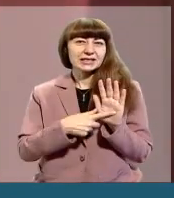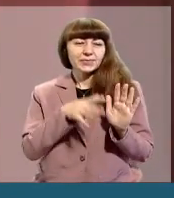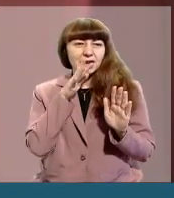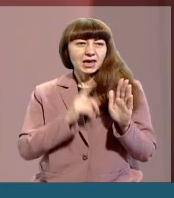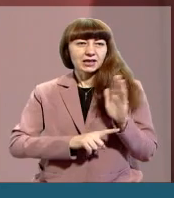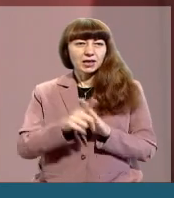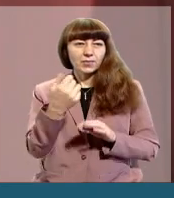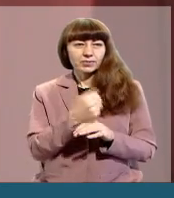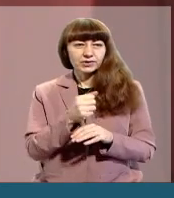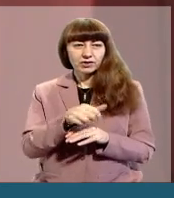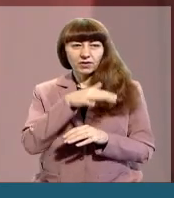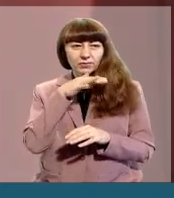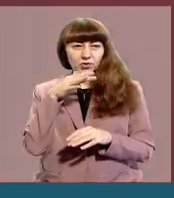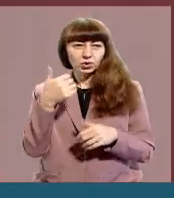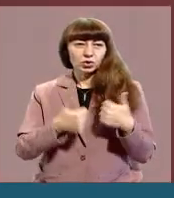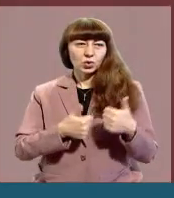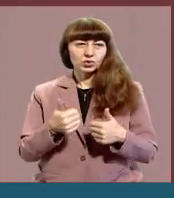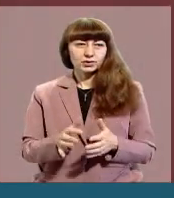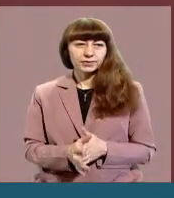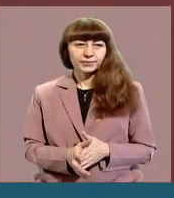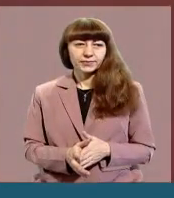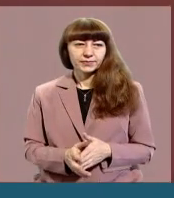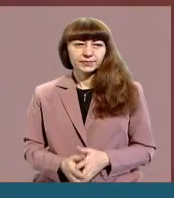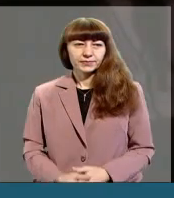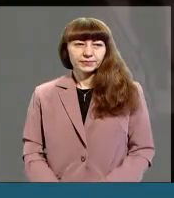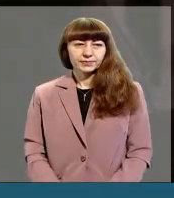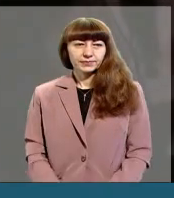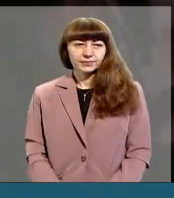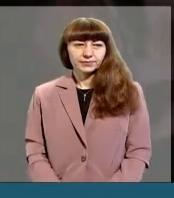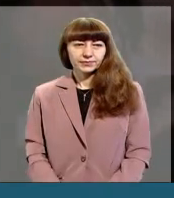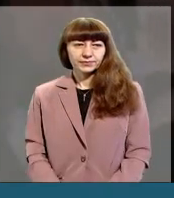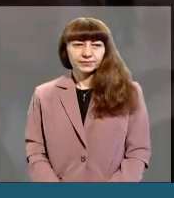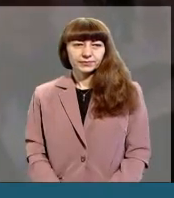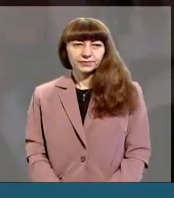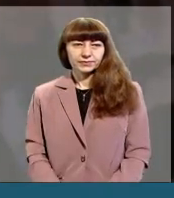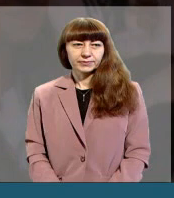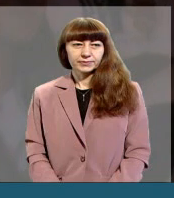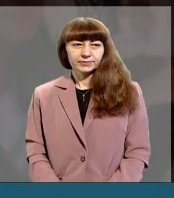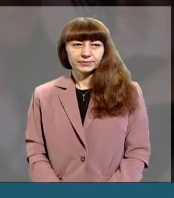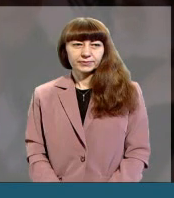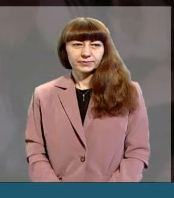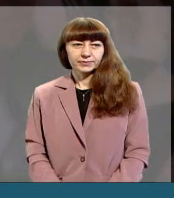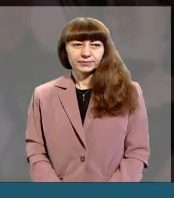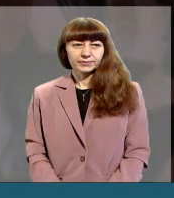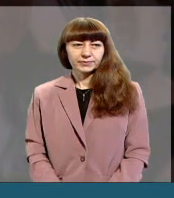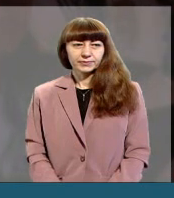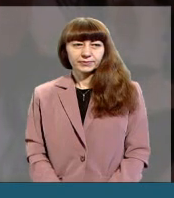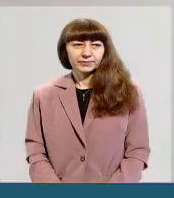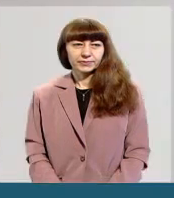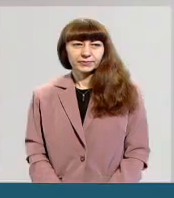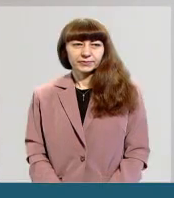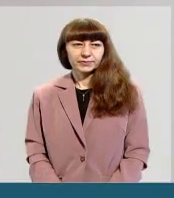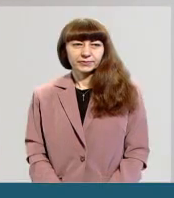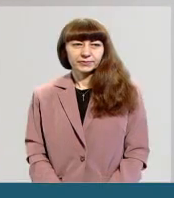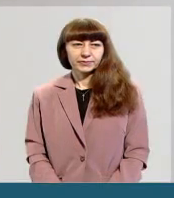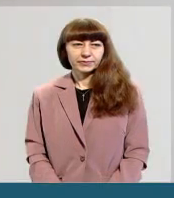жеңімпазы атаныпты. Тіпті оқу орнының үздік дауыс иесі номинациясы да оған тиесілі. Бұл жолы өзінің сүйікті әнін орындады.